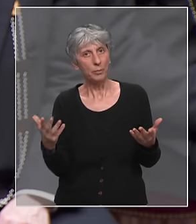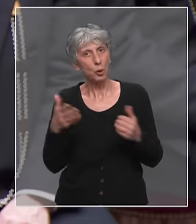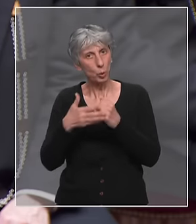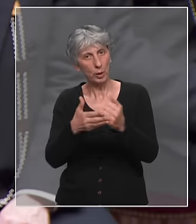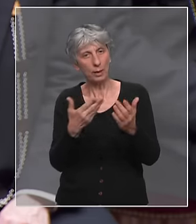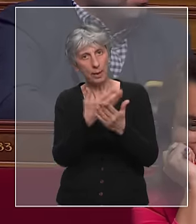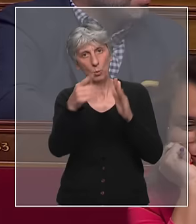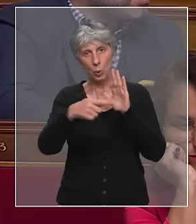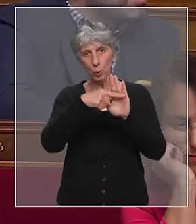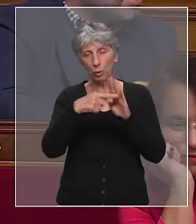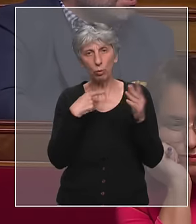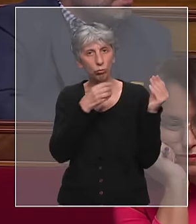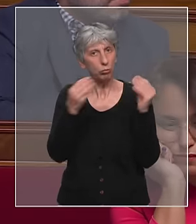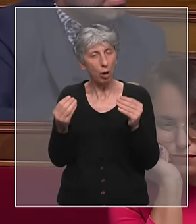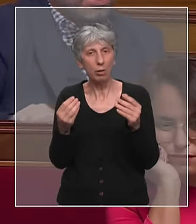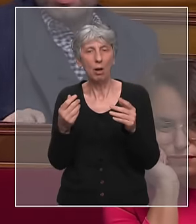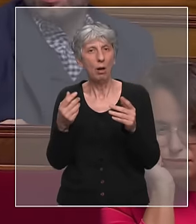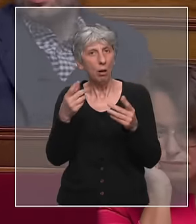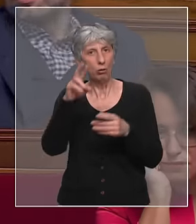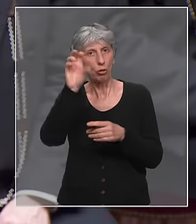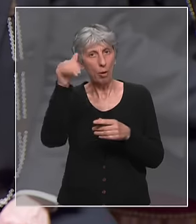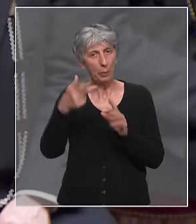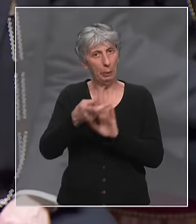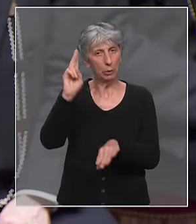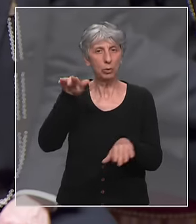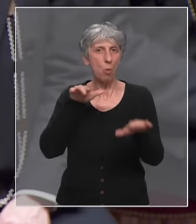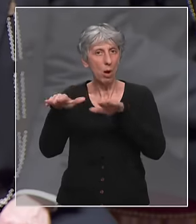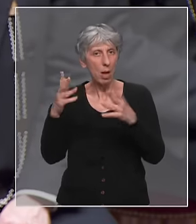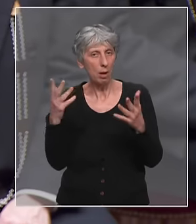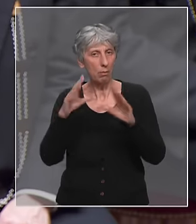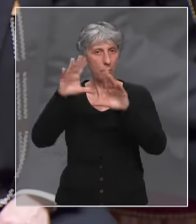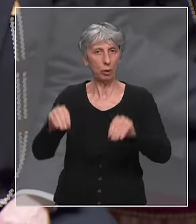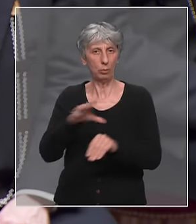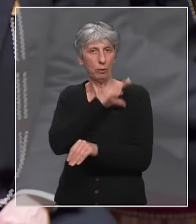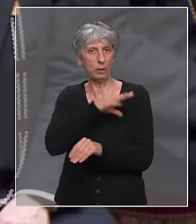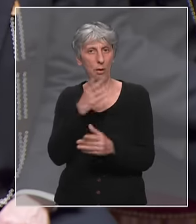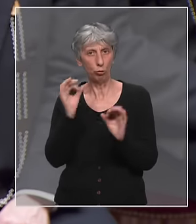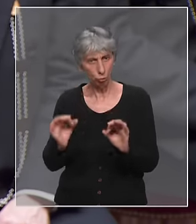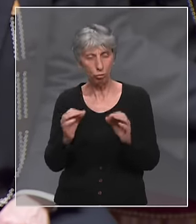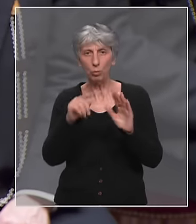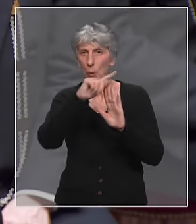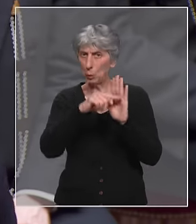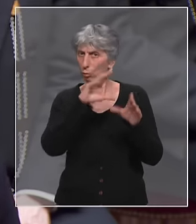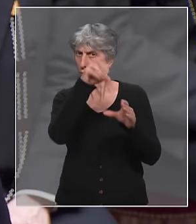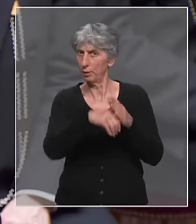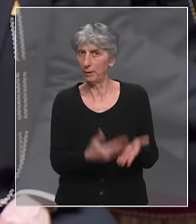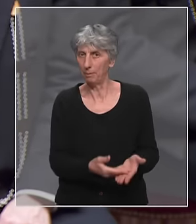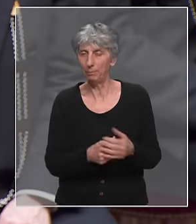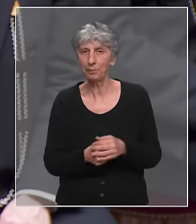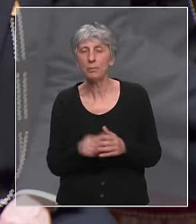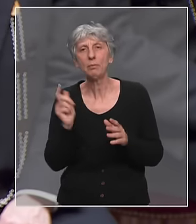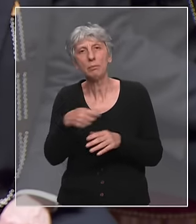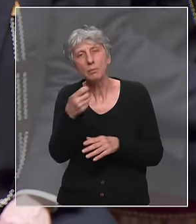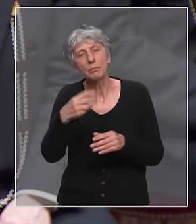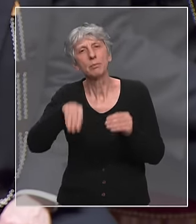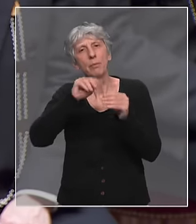une mesure qui vise à renforcer la dotation des territoires ultramarins en postes d'enseignants, ce que prévoit cette mesure. Ensuite, évidemment, il faut que cette mesure